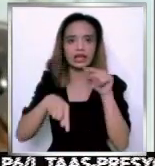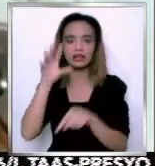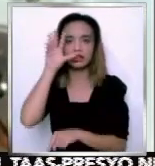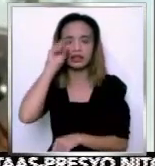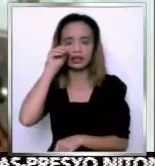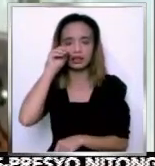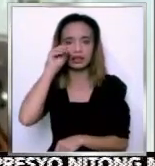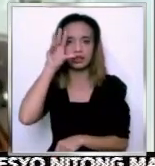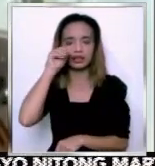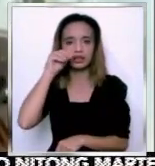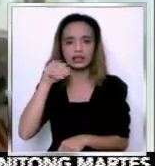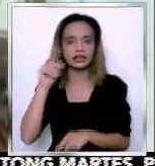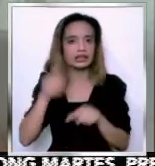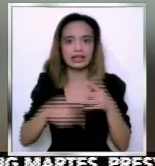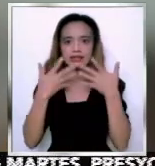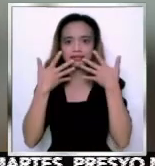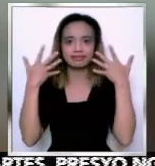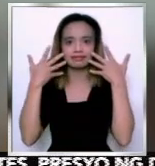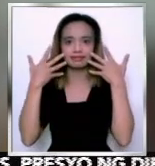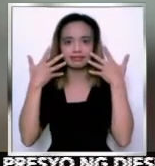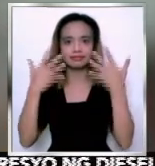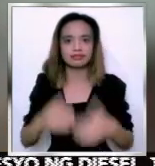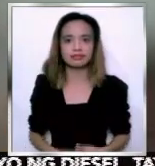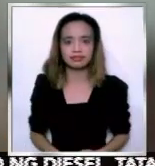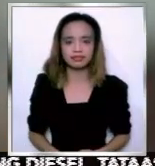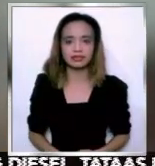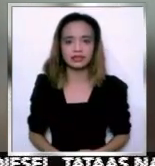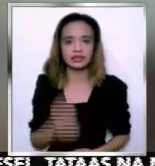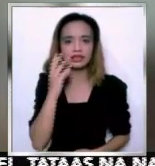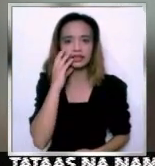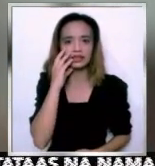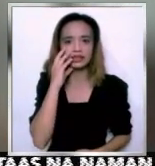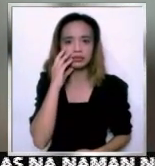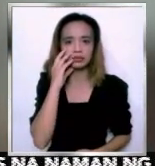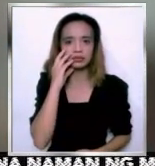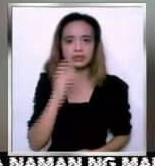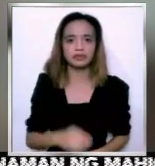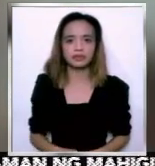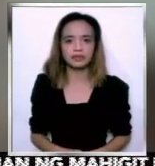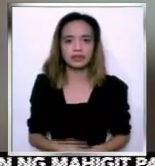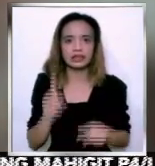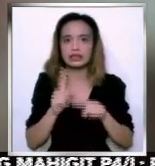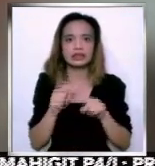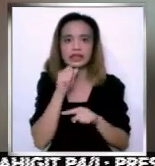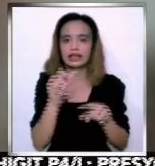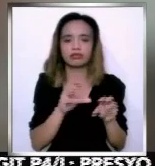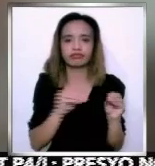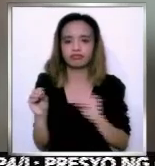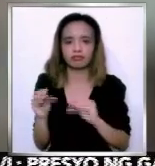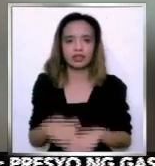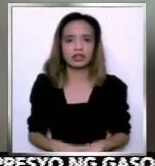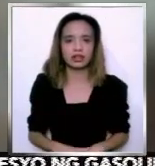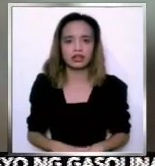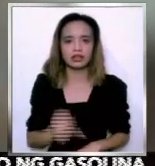I can't smile on this side of my face. This nostril will not move. So there's full